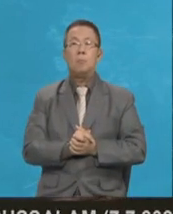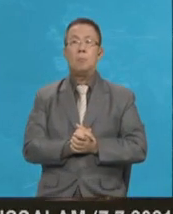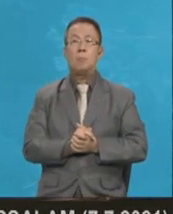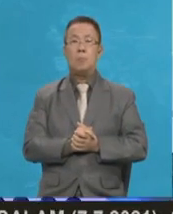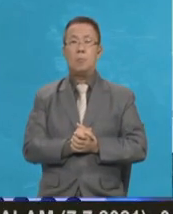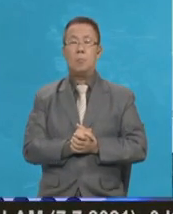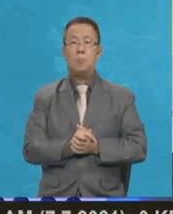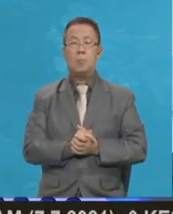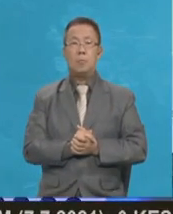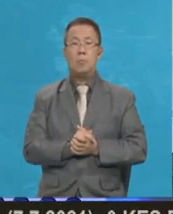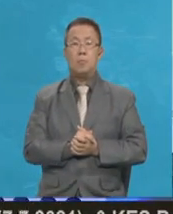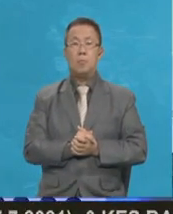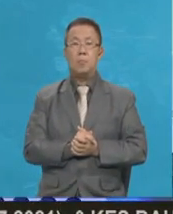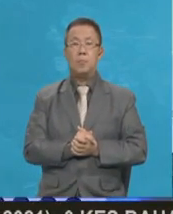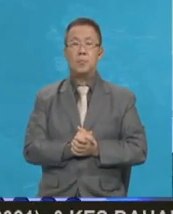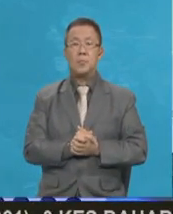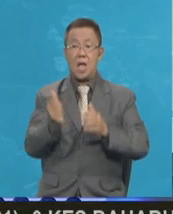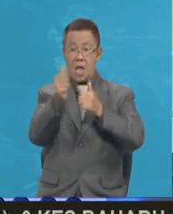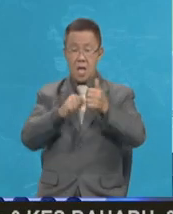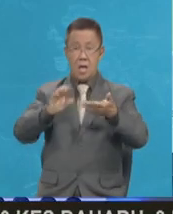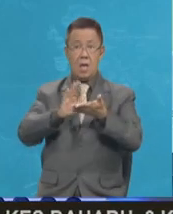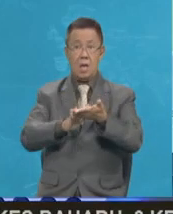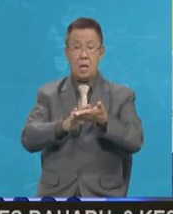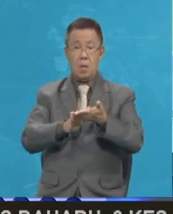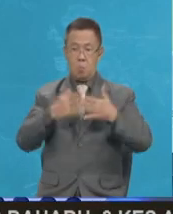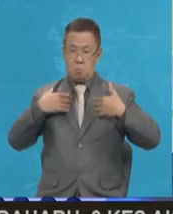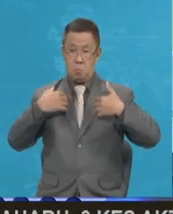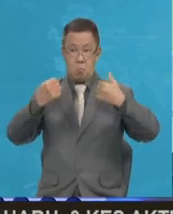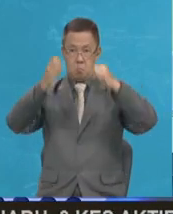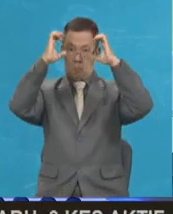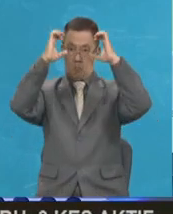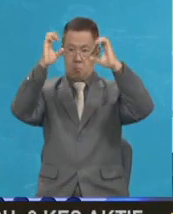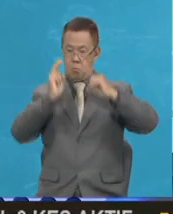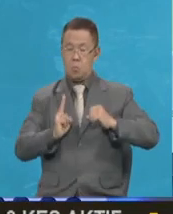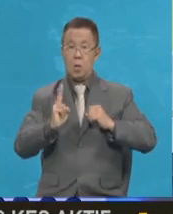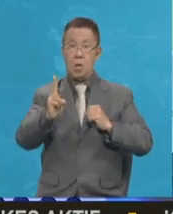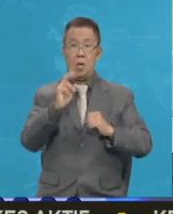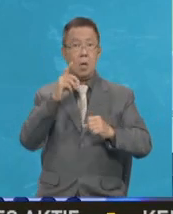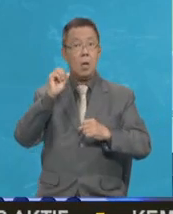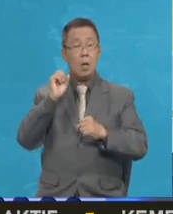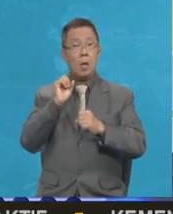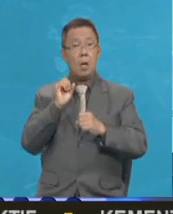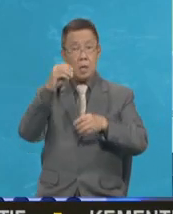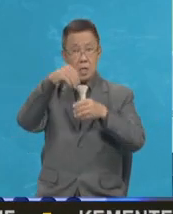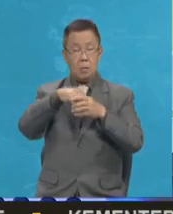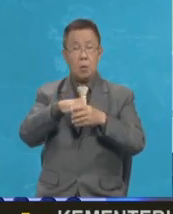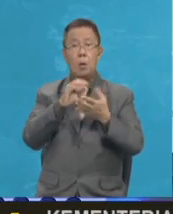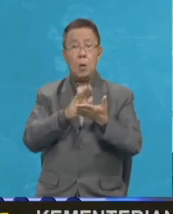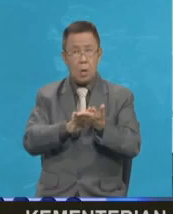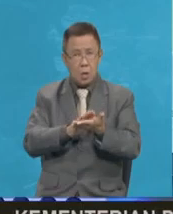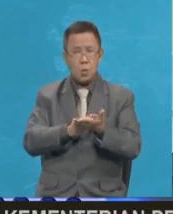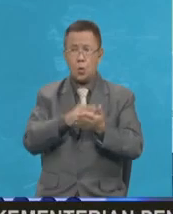Hai setiap institusi kesehatan pendidikan agama dan kerajaan termasuk institusi